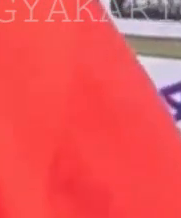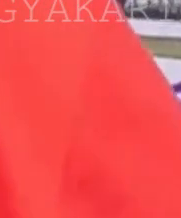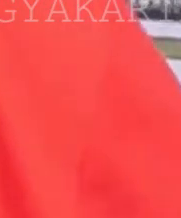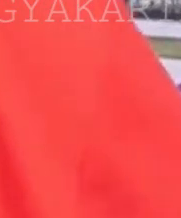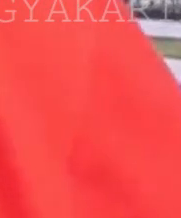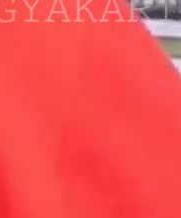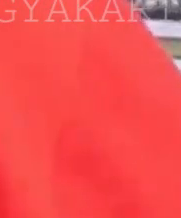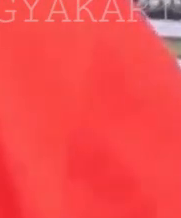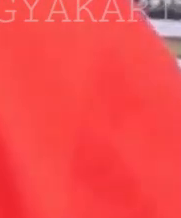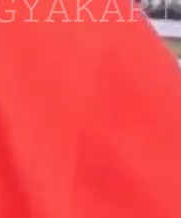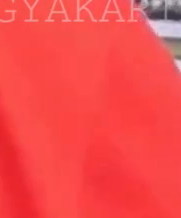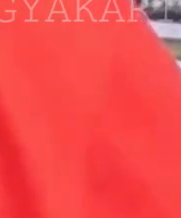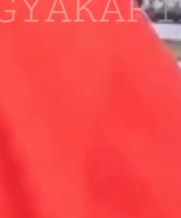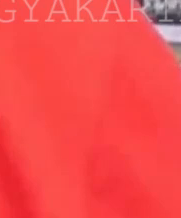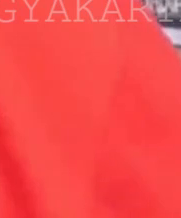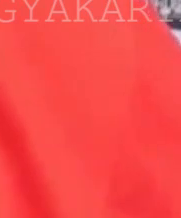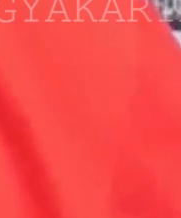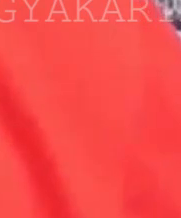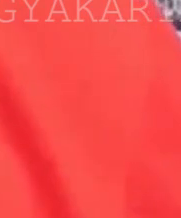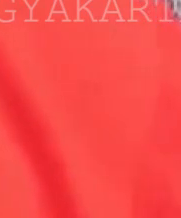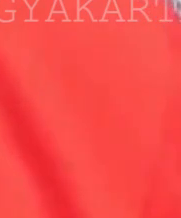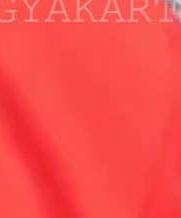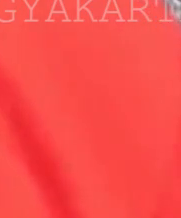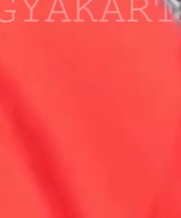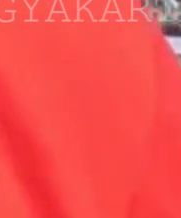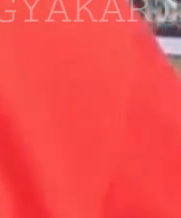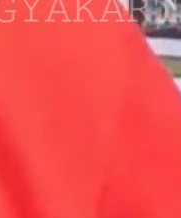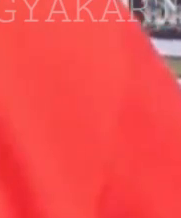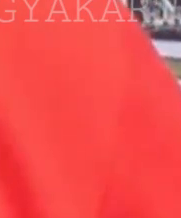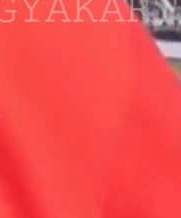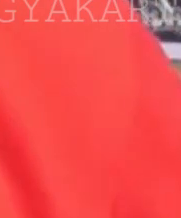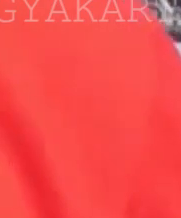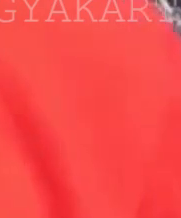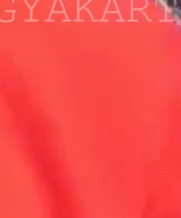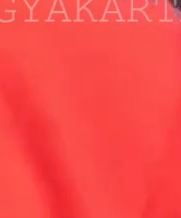2005 sampai 2015 itu bant sebagaiah